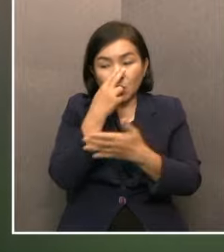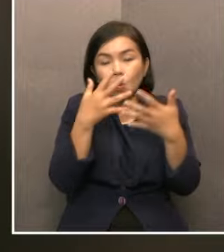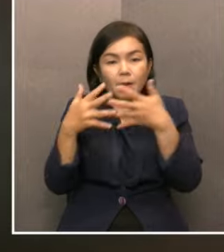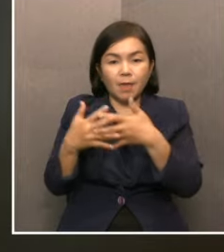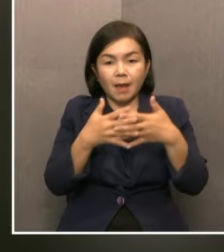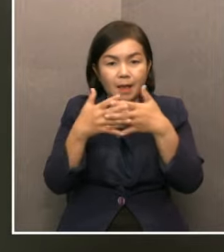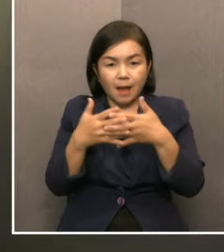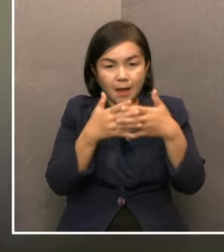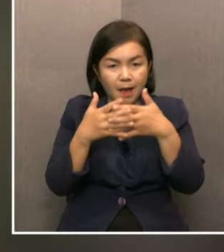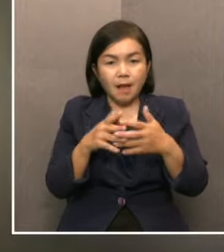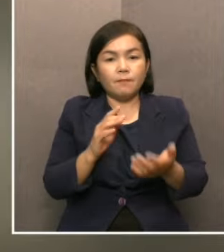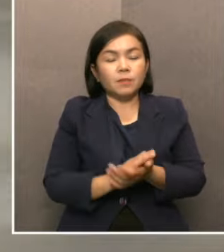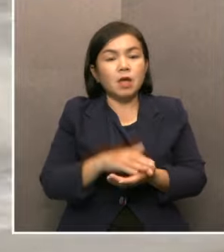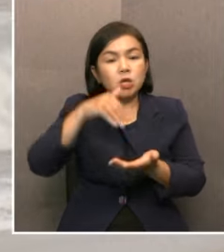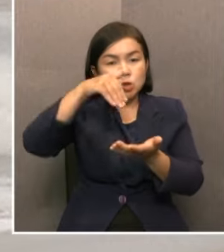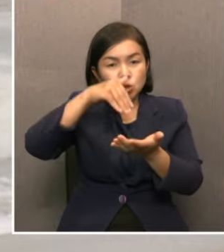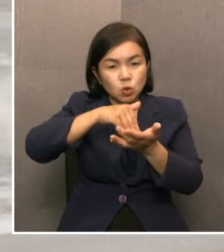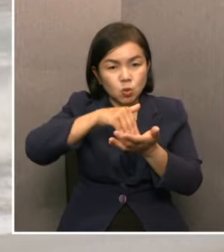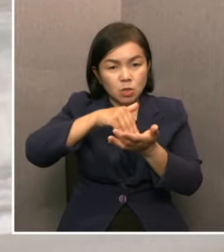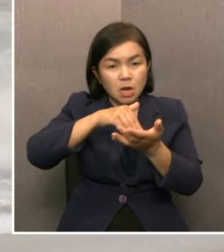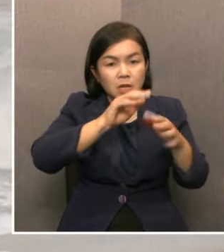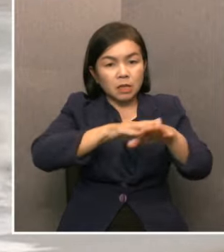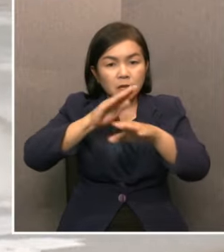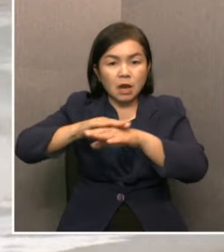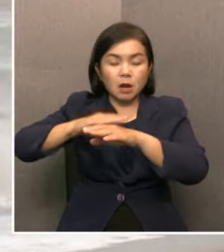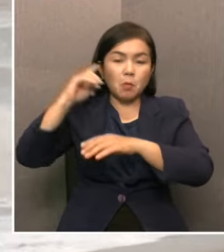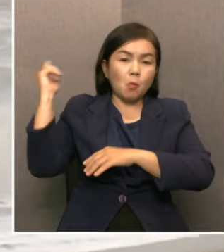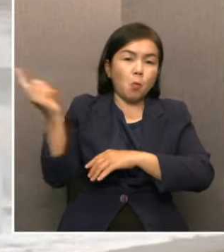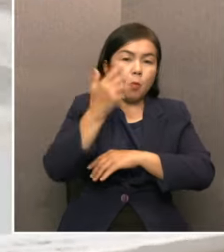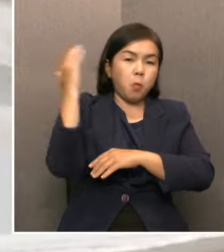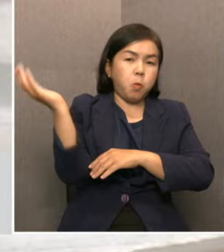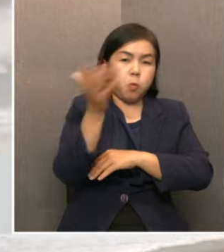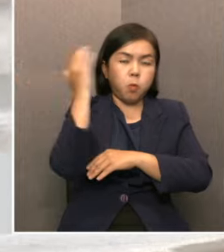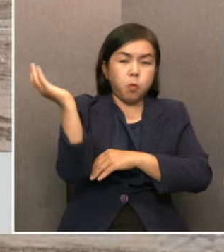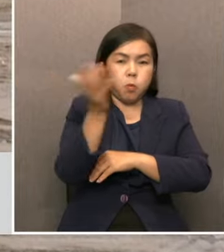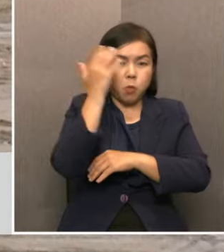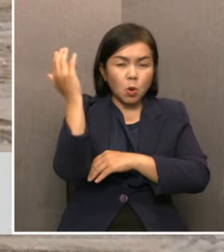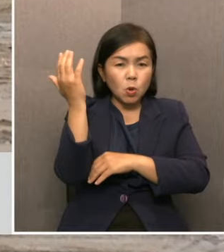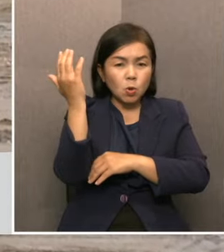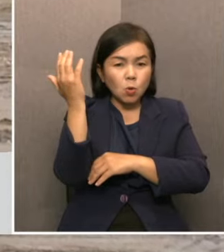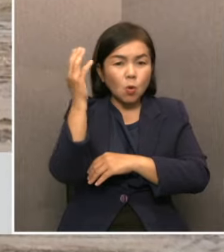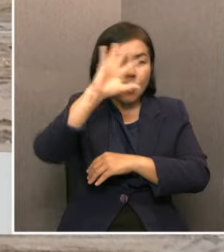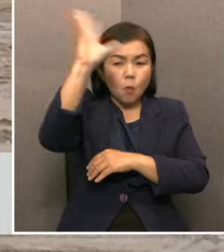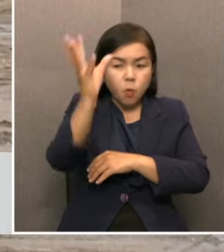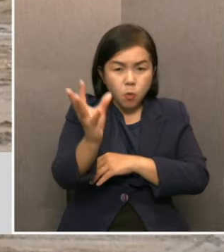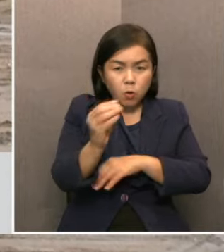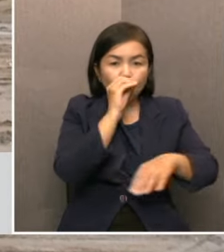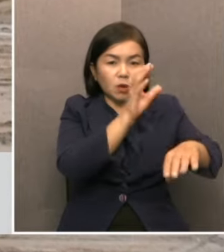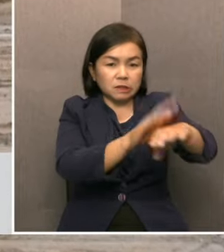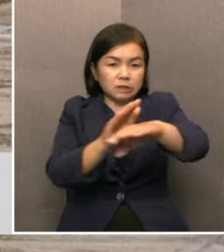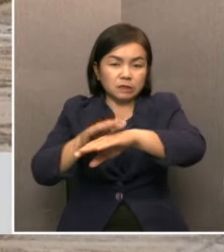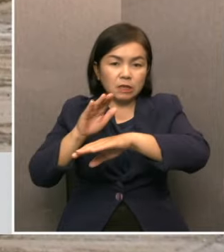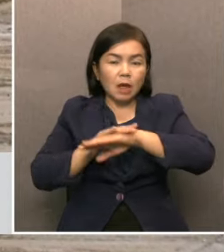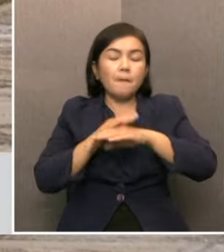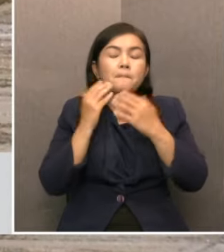นะครับศูนย์เฮอริเคนแห่งชาติสหรัฐได้เปิดเผยข้อมูลล่าสุดครับยืนยันว่าเฮอริเคนฮิลารีอ่อน